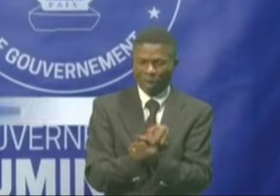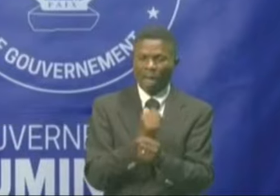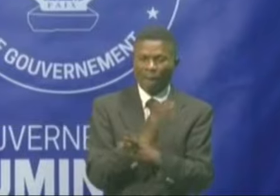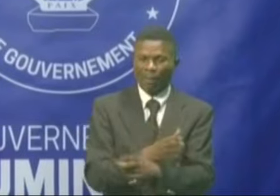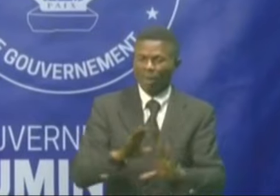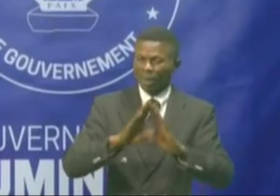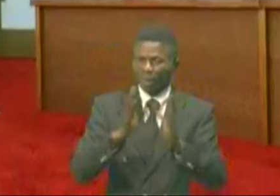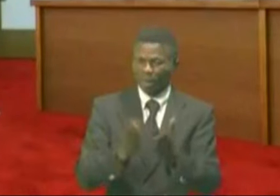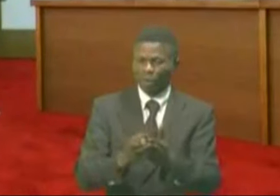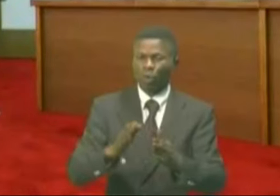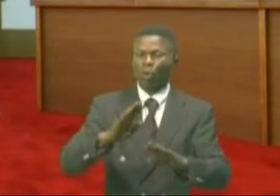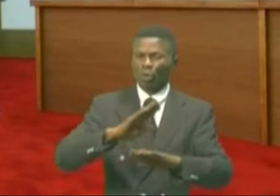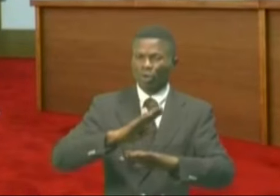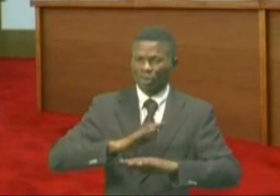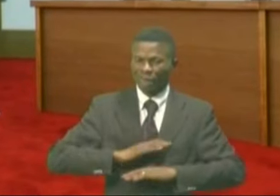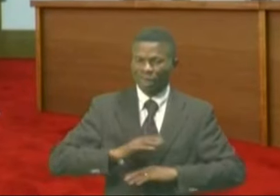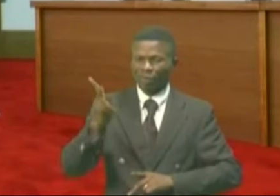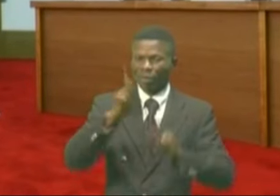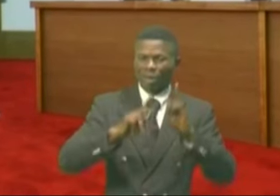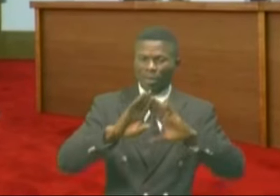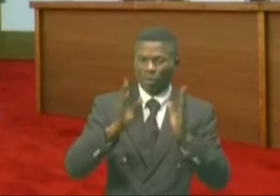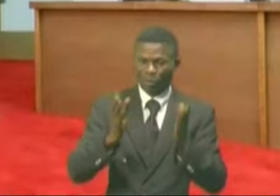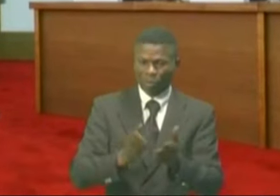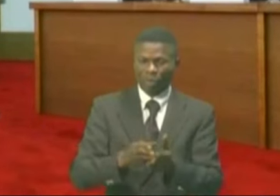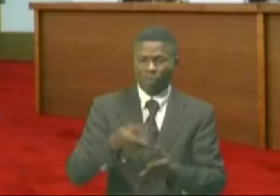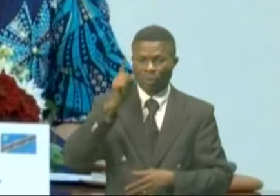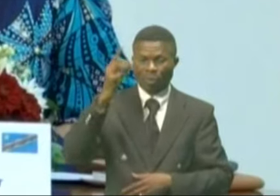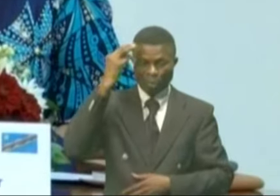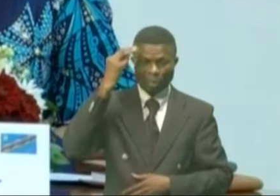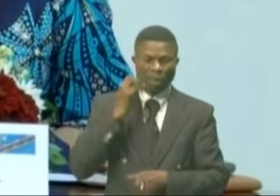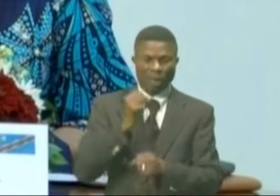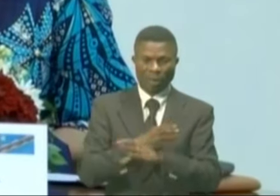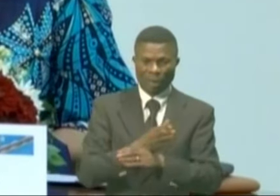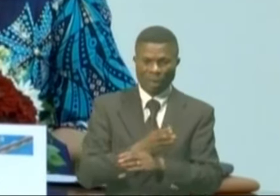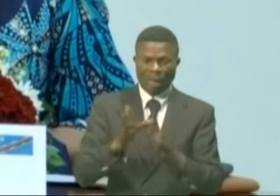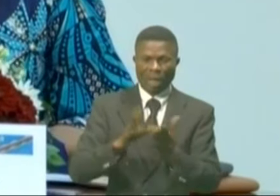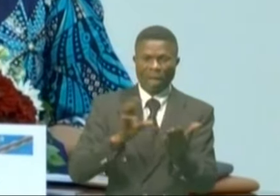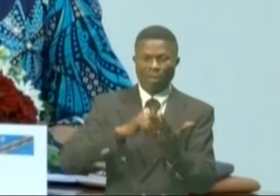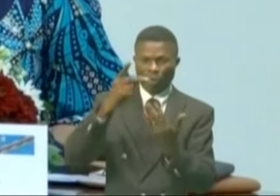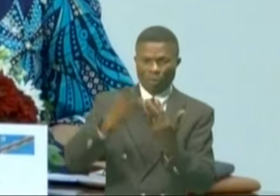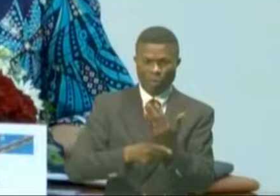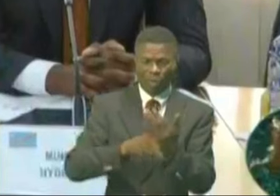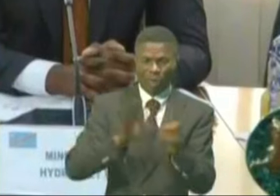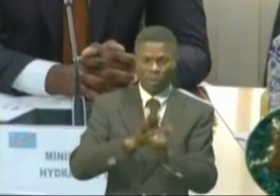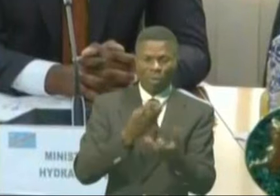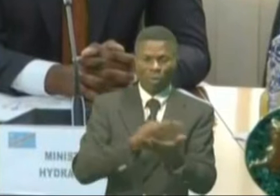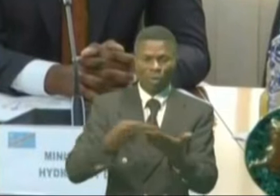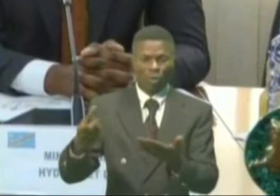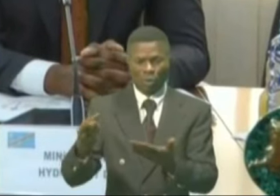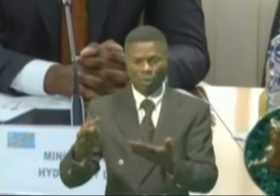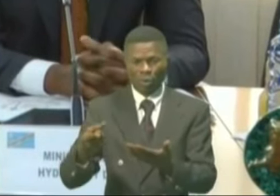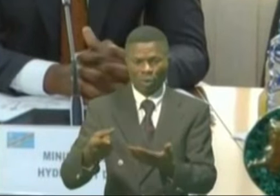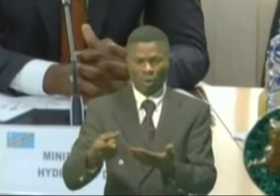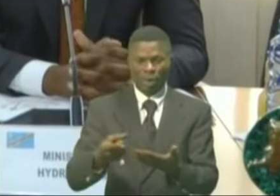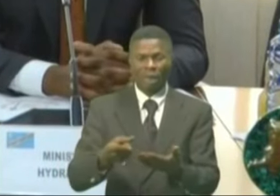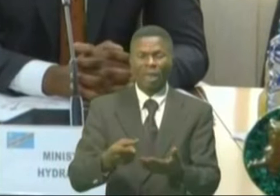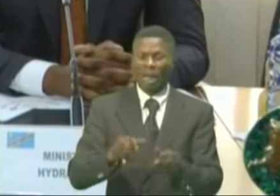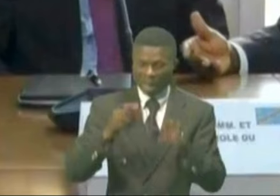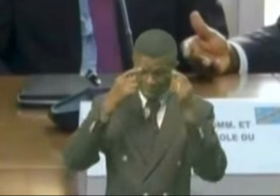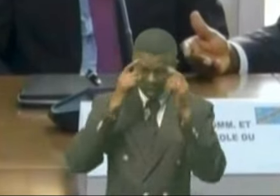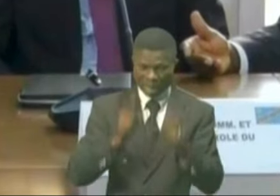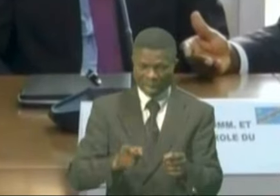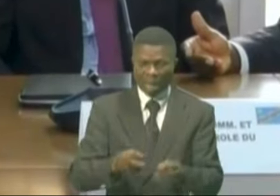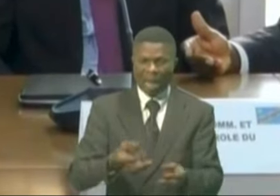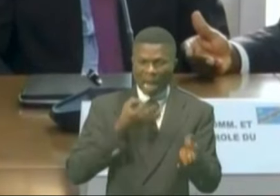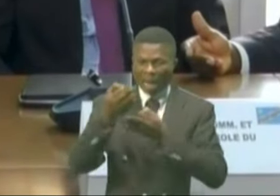à l'œuvre de la République. Judith Suminwa, qui est déjà prête avec son programme depuis plusieurs semaines, a tenu à mettre ses